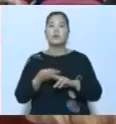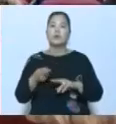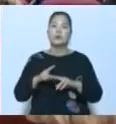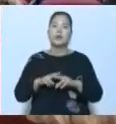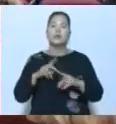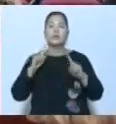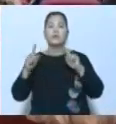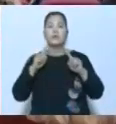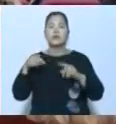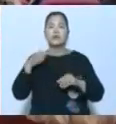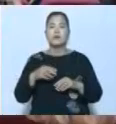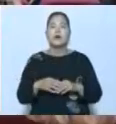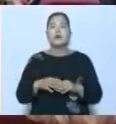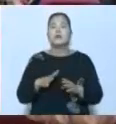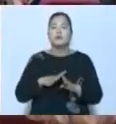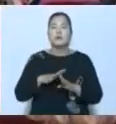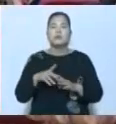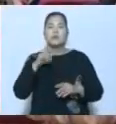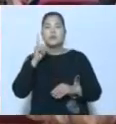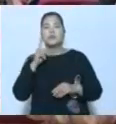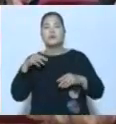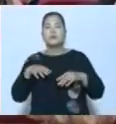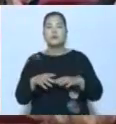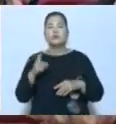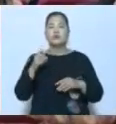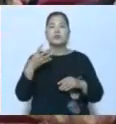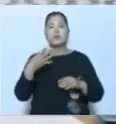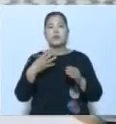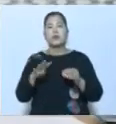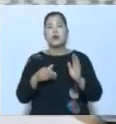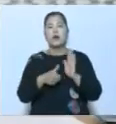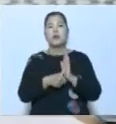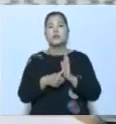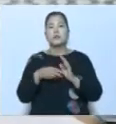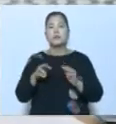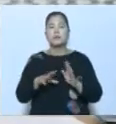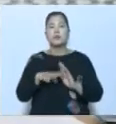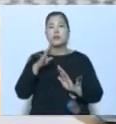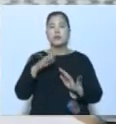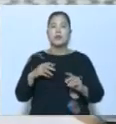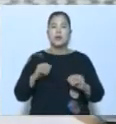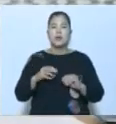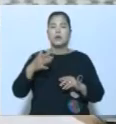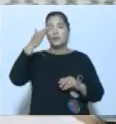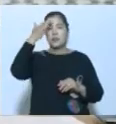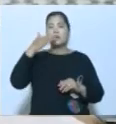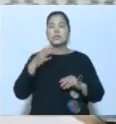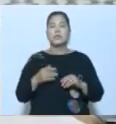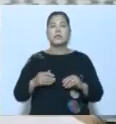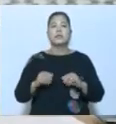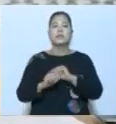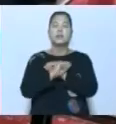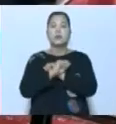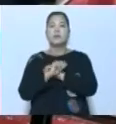айтылды. Ал кәмелет жасына толмаған 146 мыңдай бала жазғы демалыс және еңбекпен қамтылады. Оның ішінде 4800